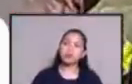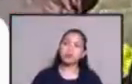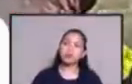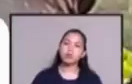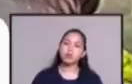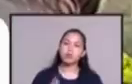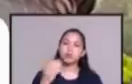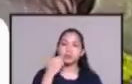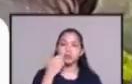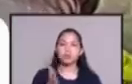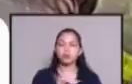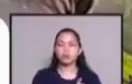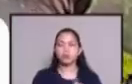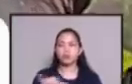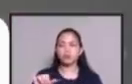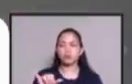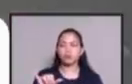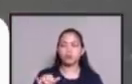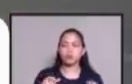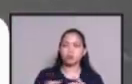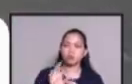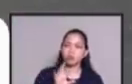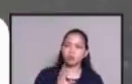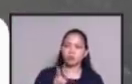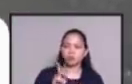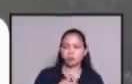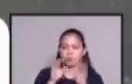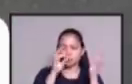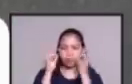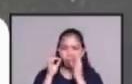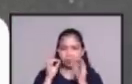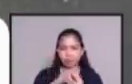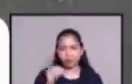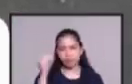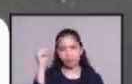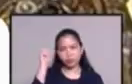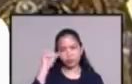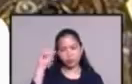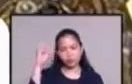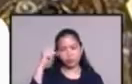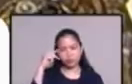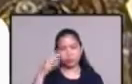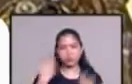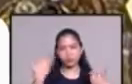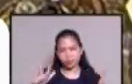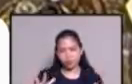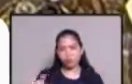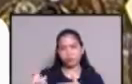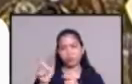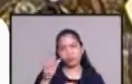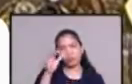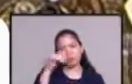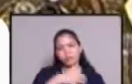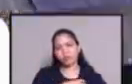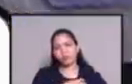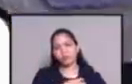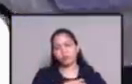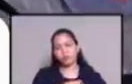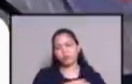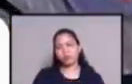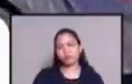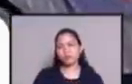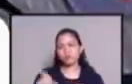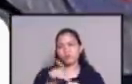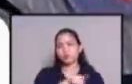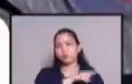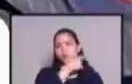Patay rin ang notorious daw na hard killer at tulak ng droga na si Adonis Kaputalan matapos makipagbarilan sa mga pulis Maynila. Matagal na